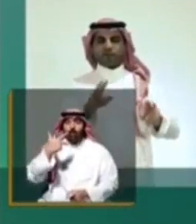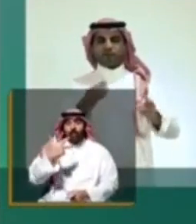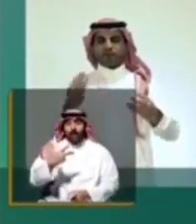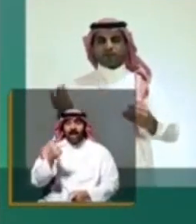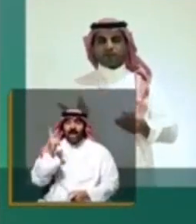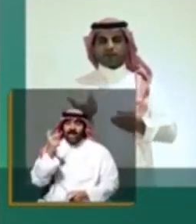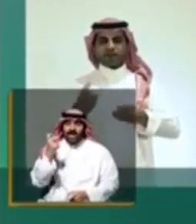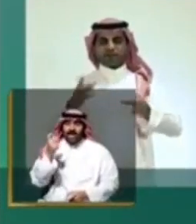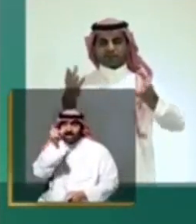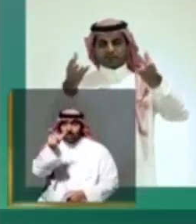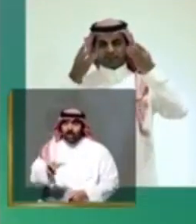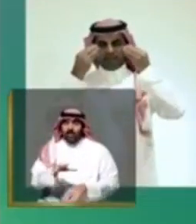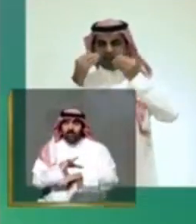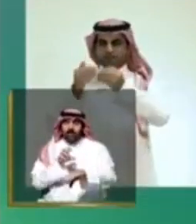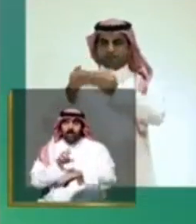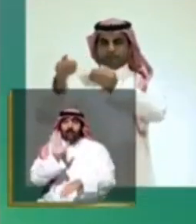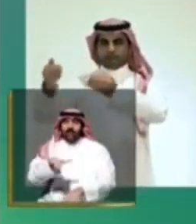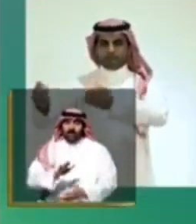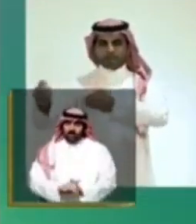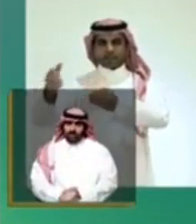1,885 حالة.